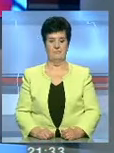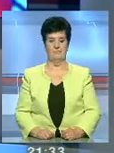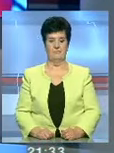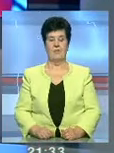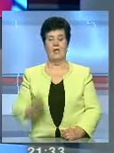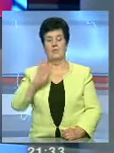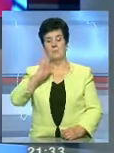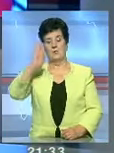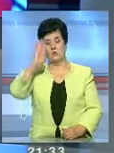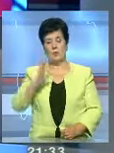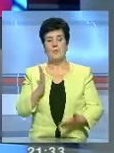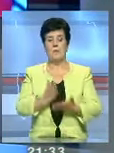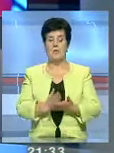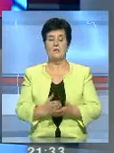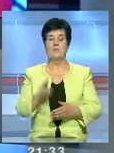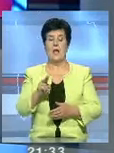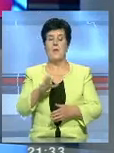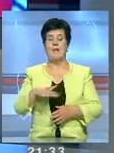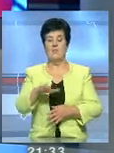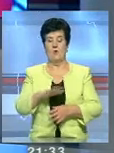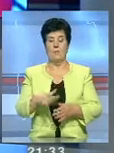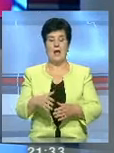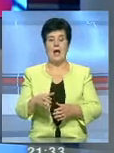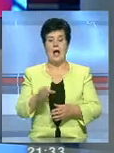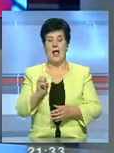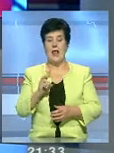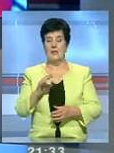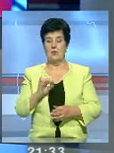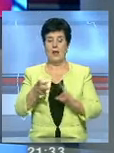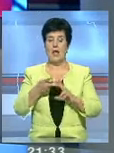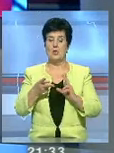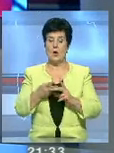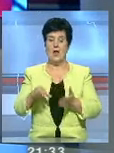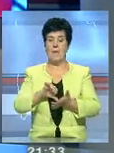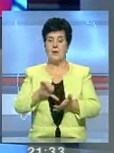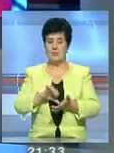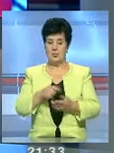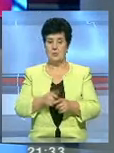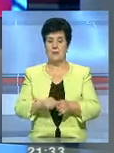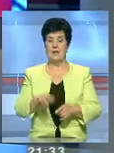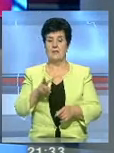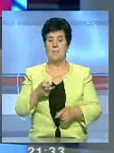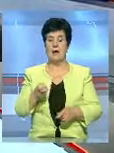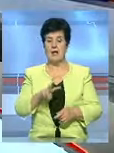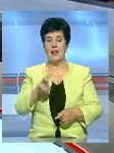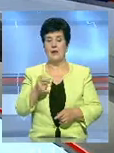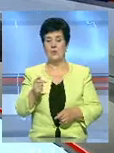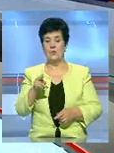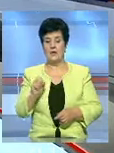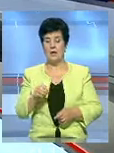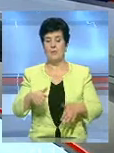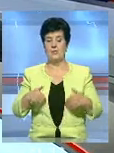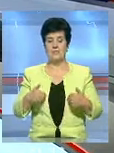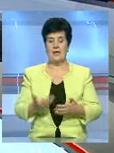Doamne și domnilor, am revenit la platforma electorală, așa cum spuneam ceva mai devreme. Cel de-al doilea participant este Maia Laguta. Doamna Laguta, bună seara! Bună seara! Înainte de